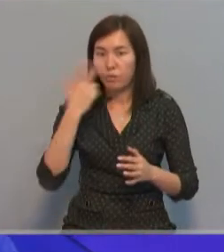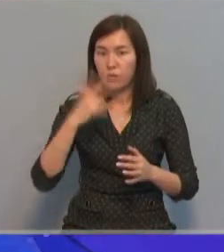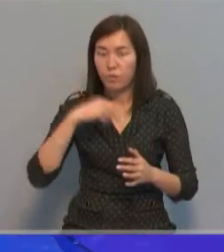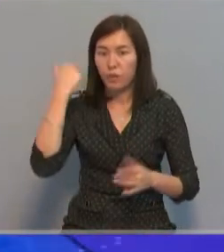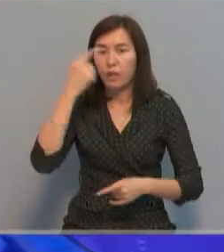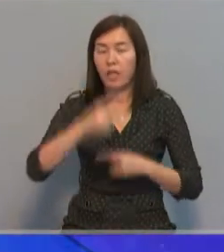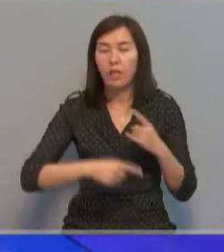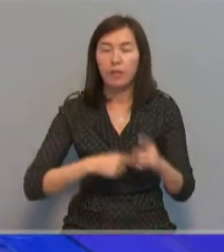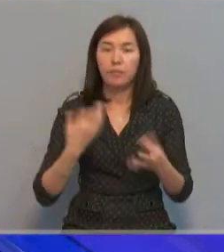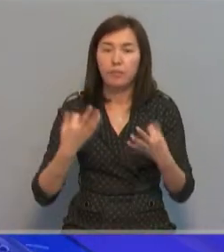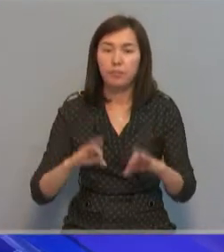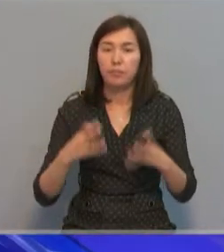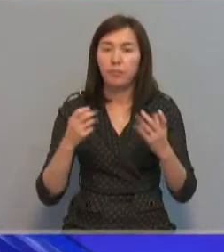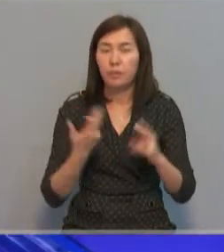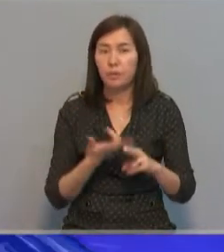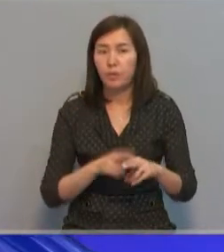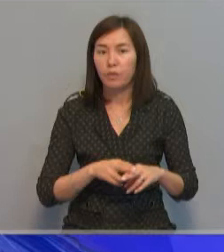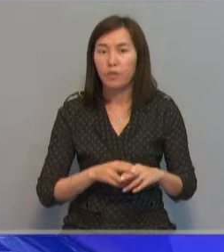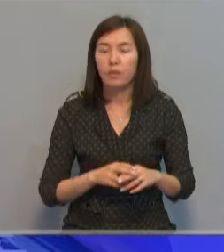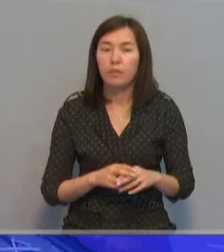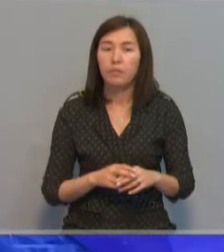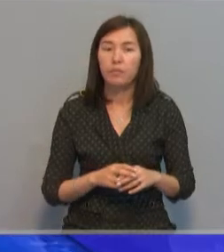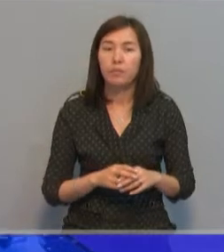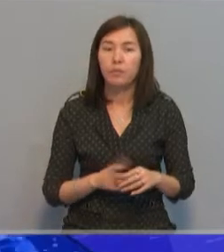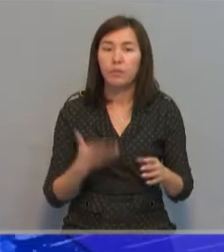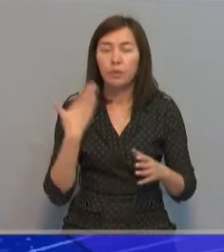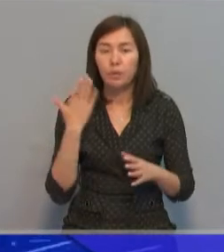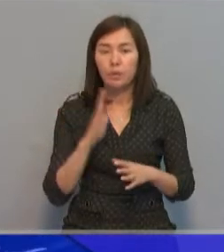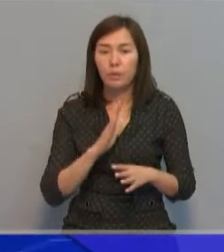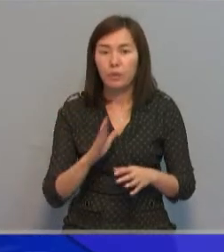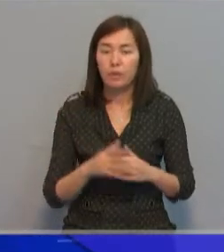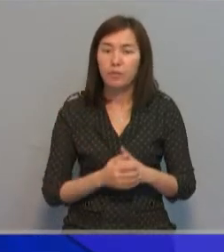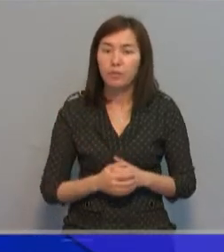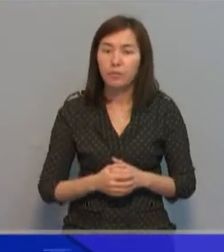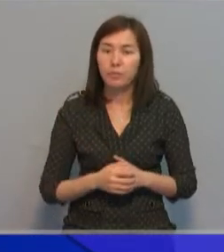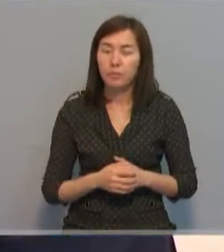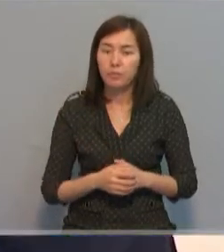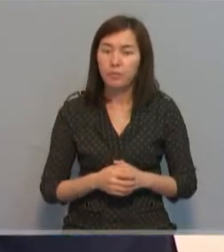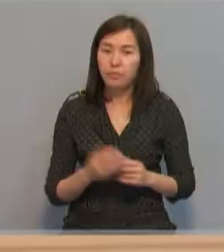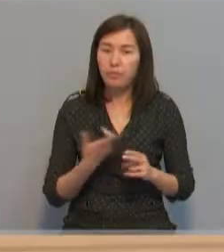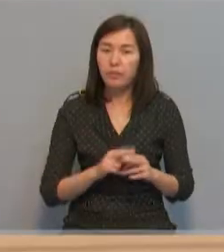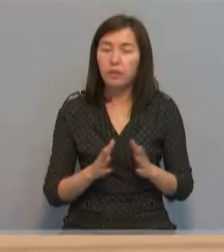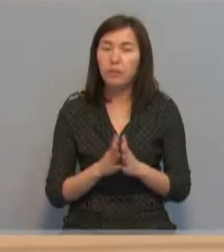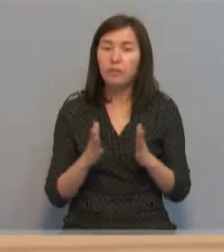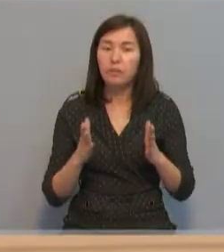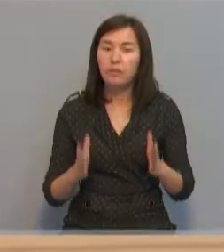жылға аяқ басты тәуелсіздігіміз, өте оңай болған жоқ аяққа тұру. Осындай